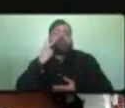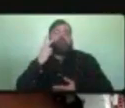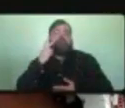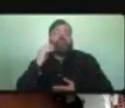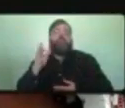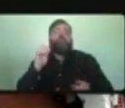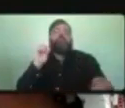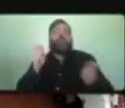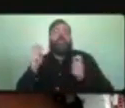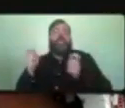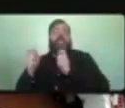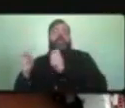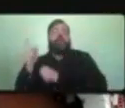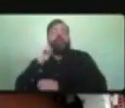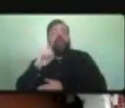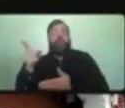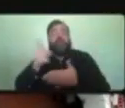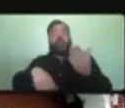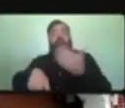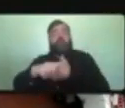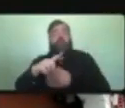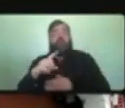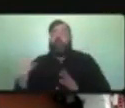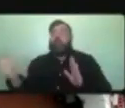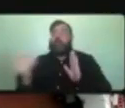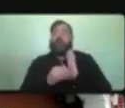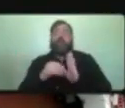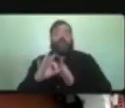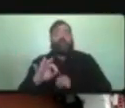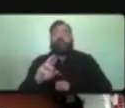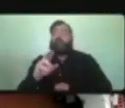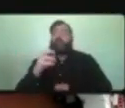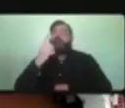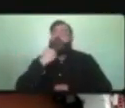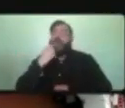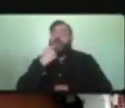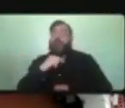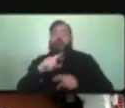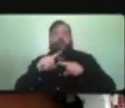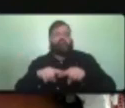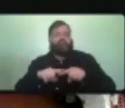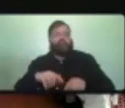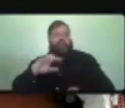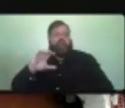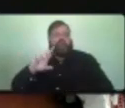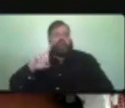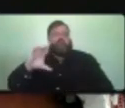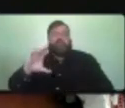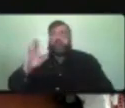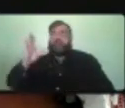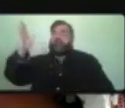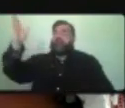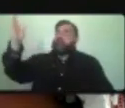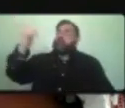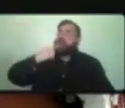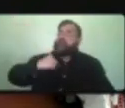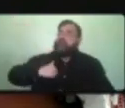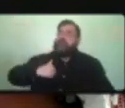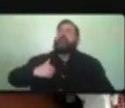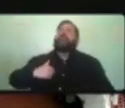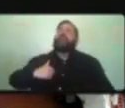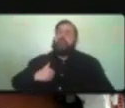nchi, na kwa mara nyingine, ikiwa tuko katika kiwango ambacho kinahitaji tuvae